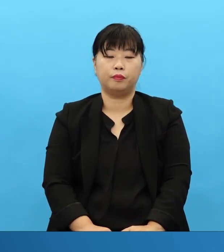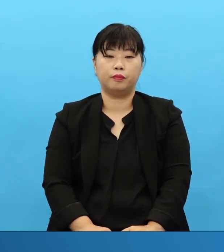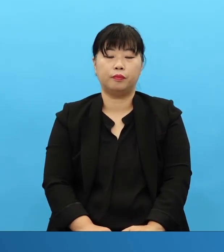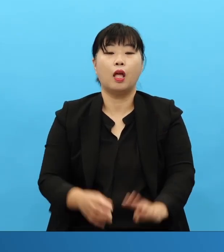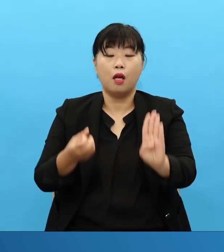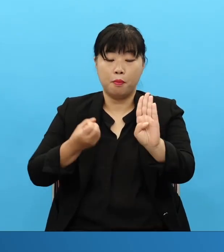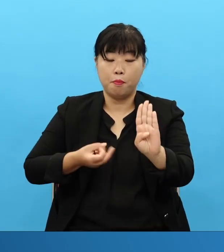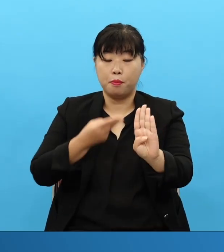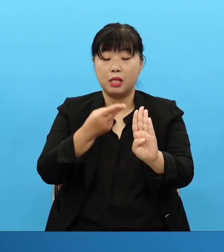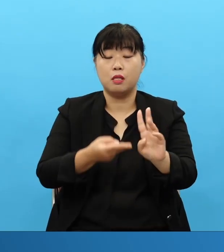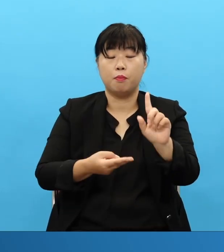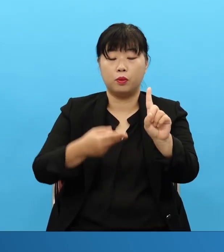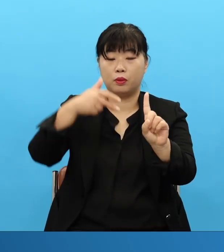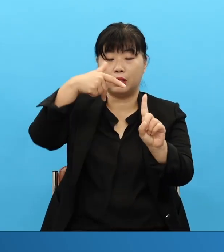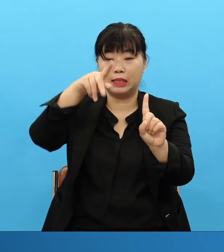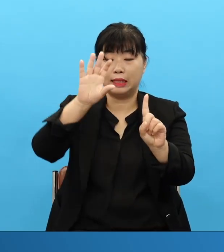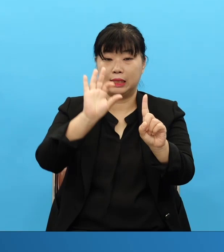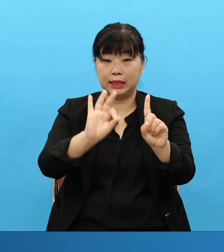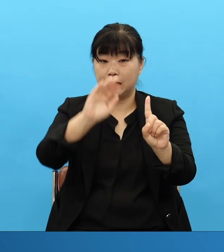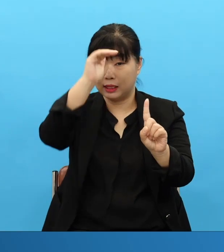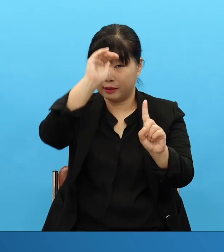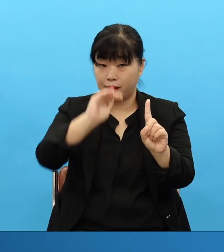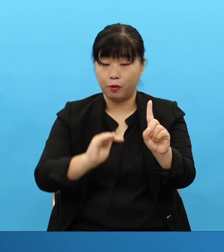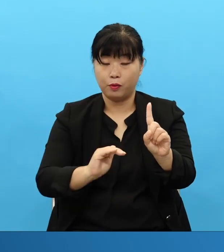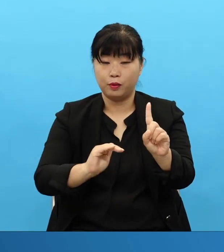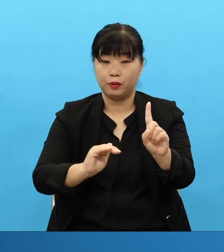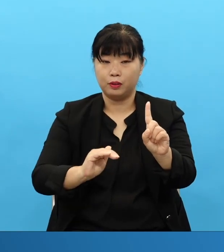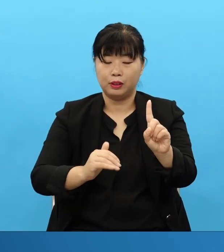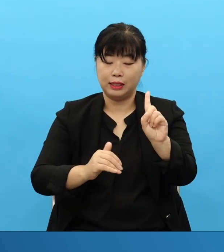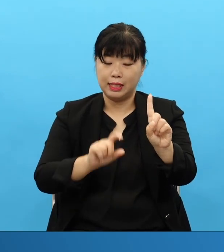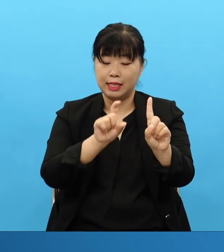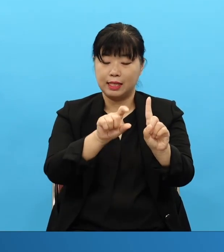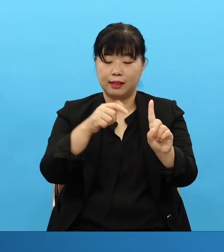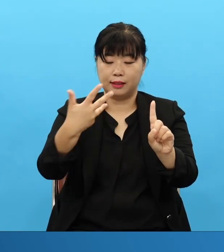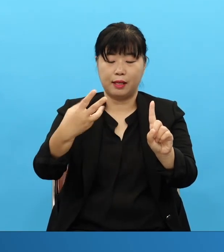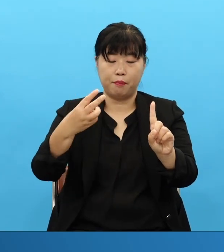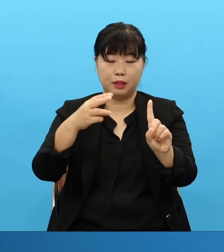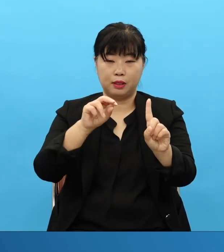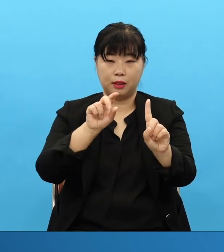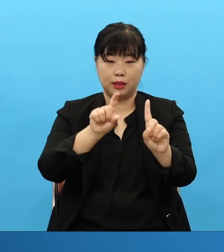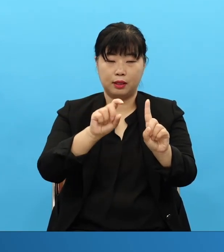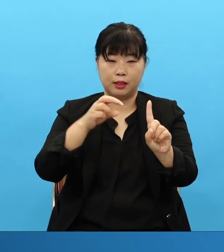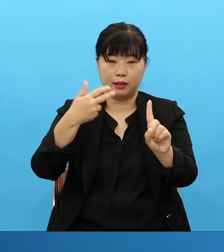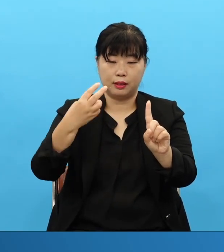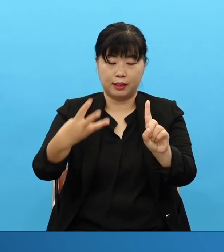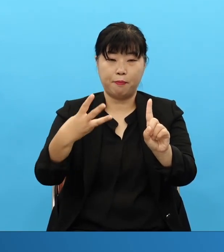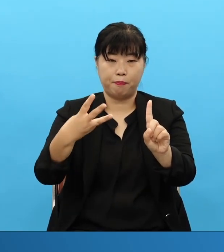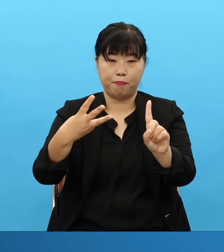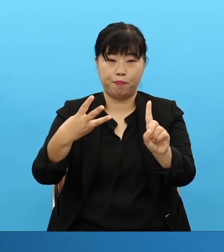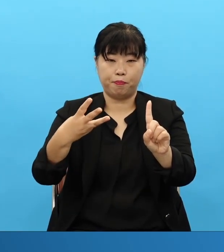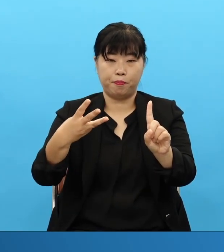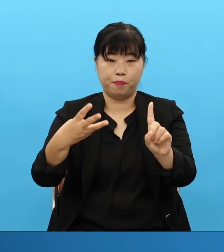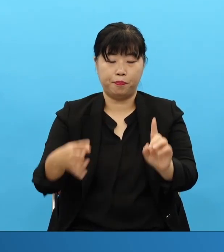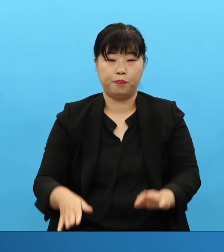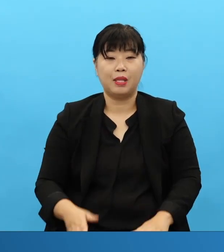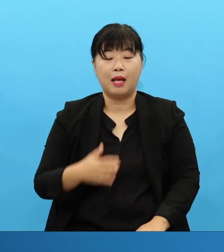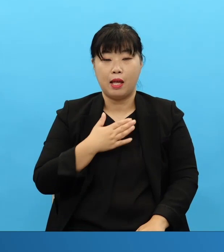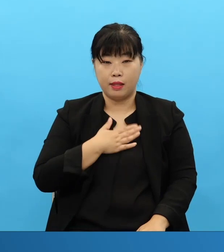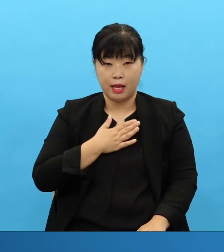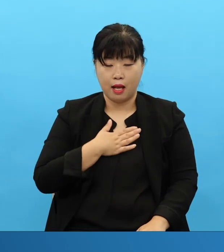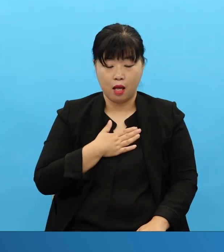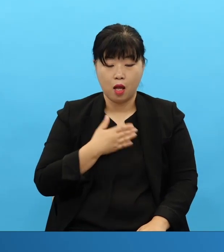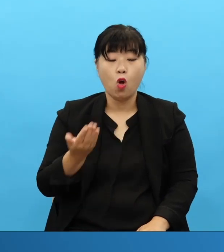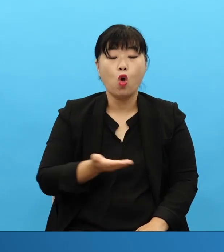빌립보서 1장에 보면요. If you look at Philippians chapter 1, 3절에 이렇게 말하고 in 있어요. verse 3, it says this. 내가